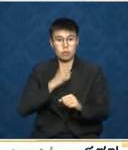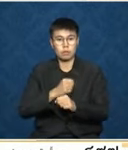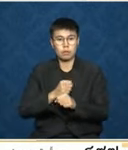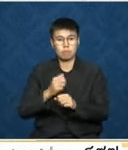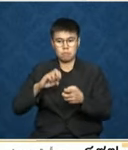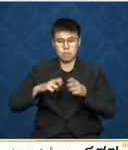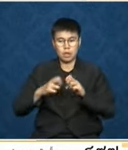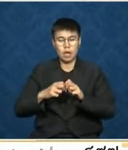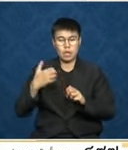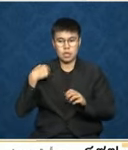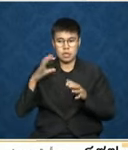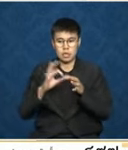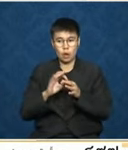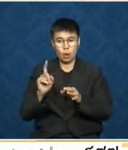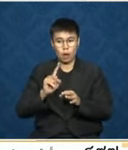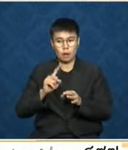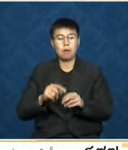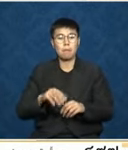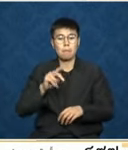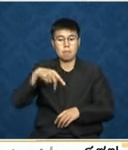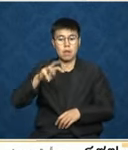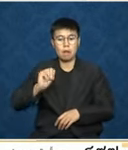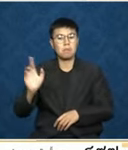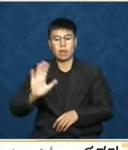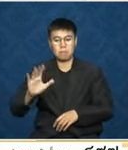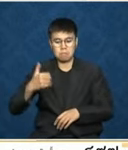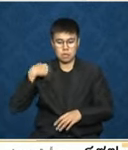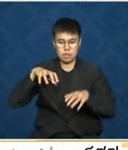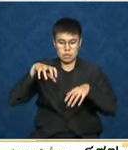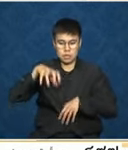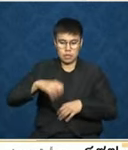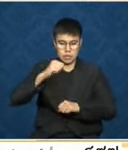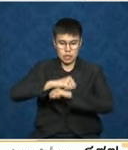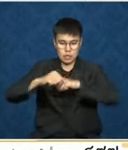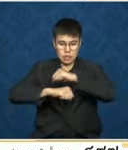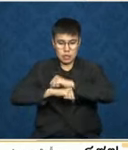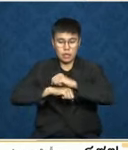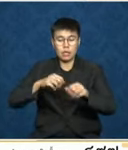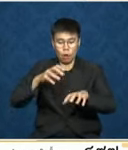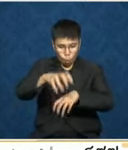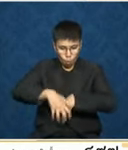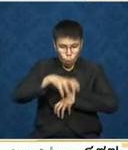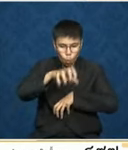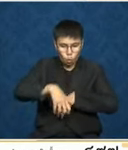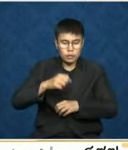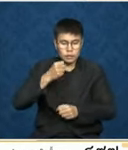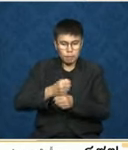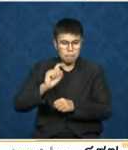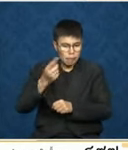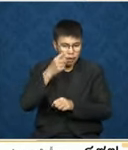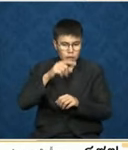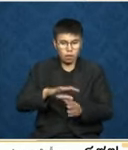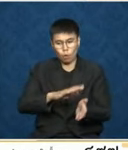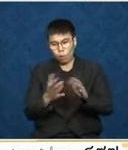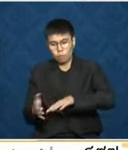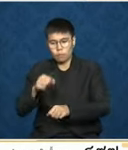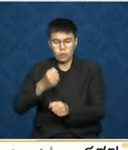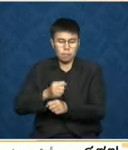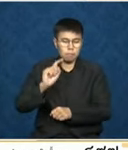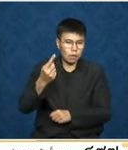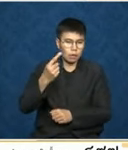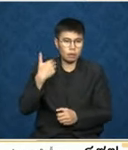2.5มีพื้นที่ก่อสร้างต่างๆที่มีการก่อสร้างถมแล้วขุดแล้วเจาะใหม่ทำแล้วทำอีกนะครับ